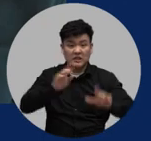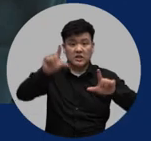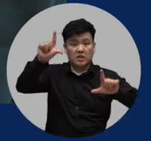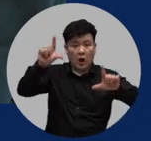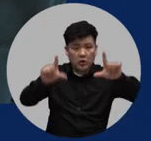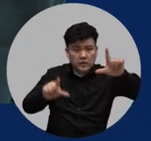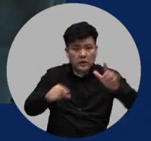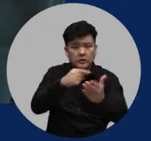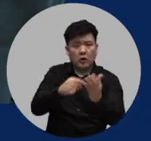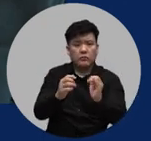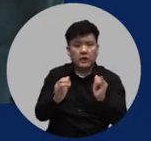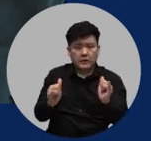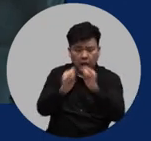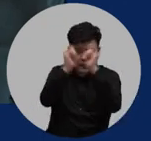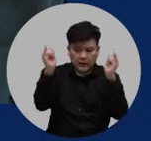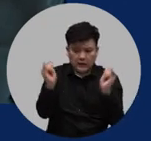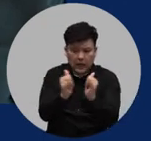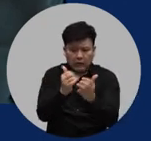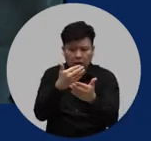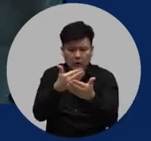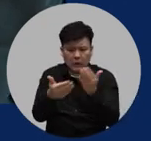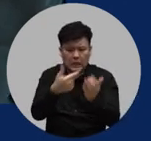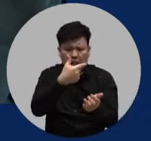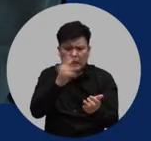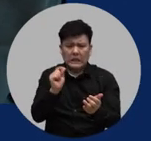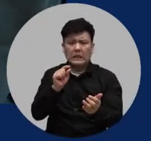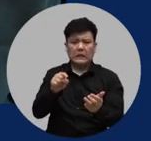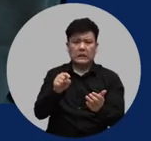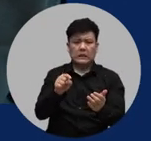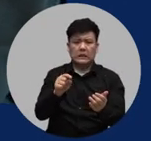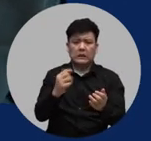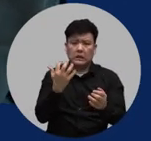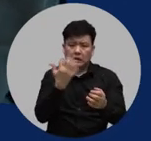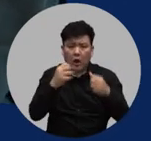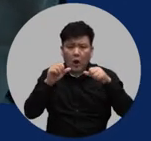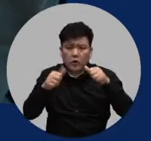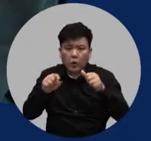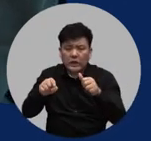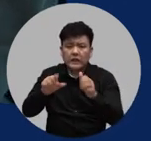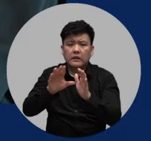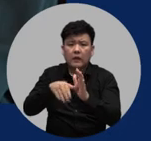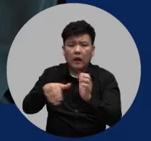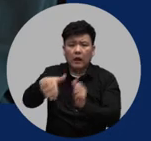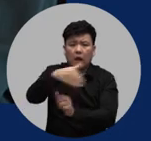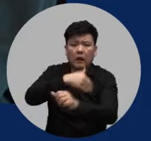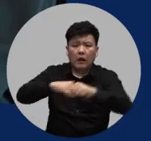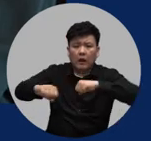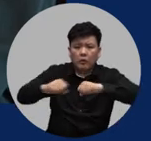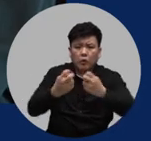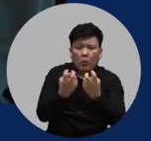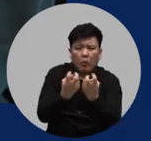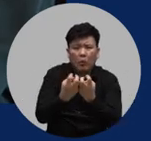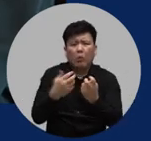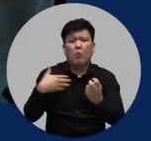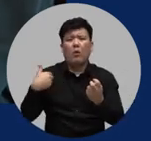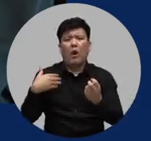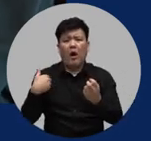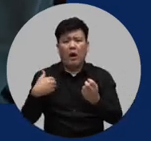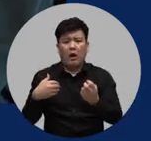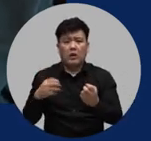현실에서는 피해자가 사회 경험이 부족하여 성희롱 상황에 어떻게 대처해야 하는지 몰라서